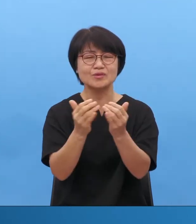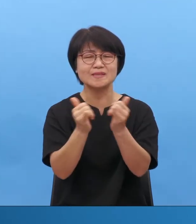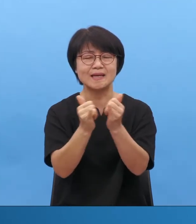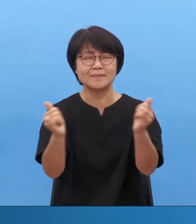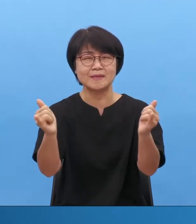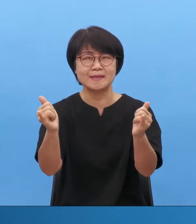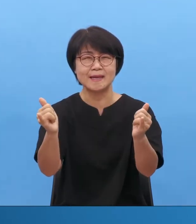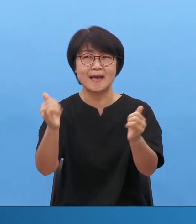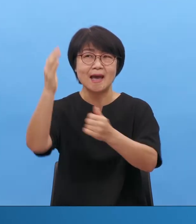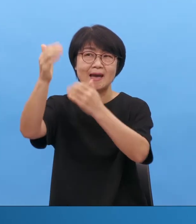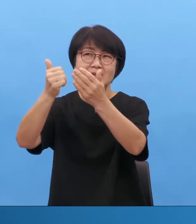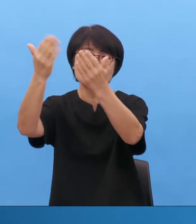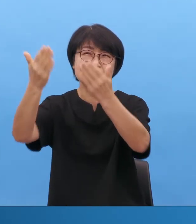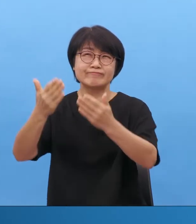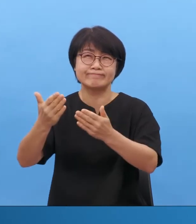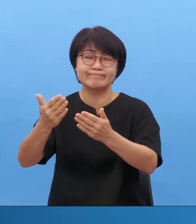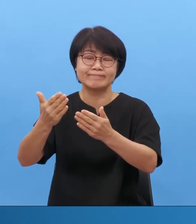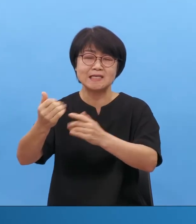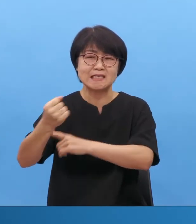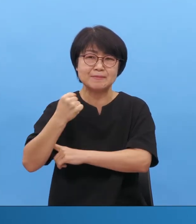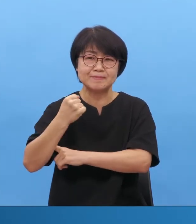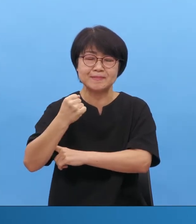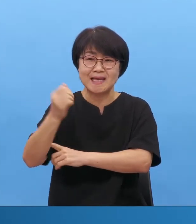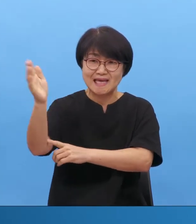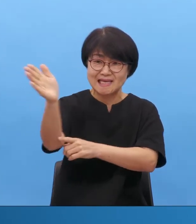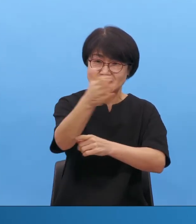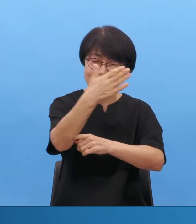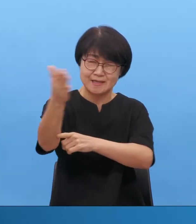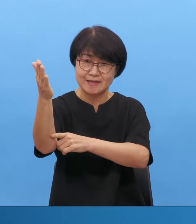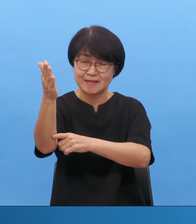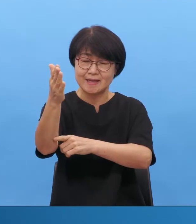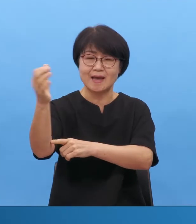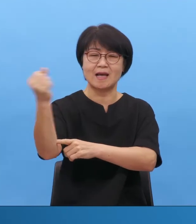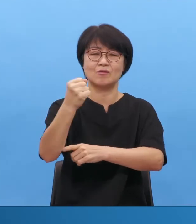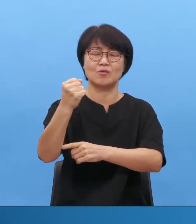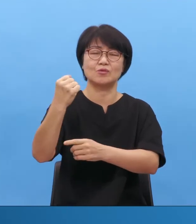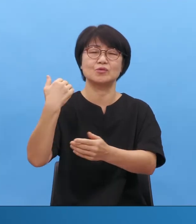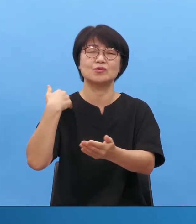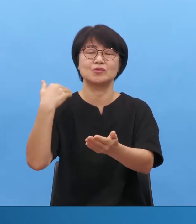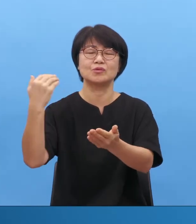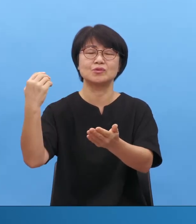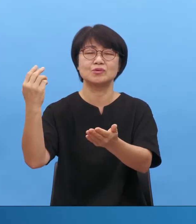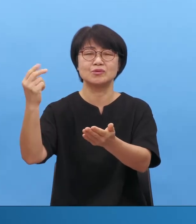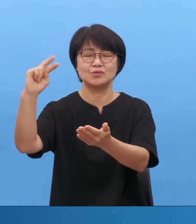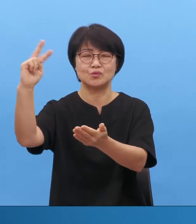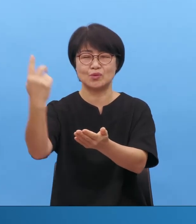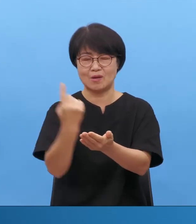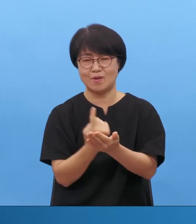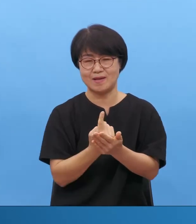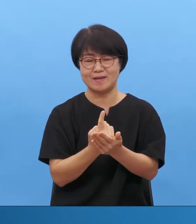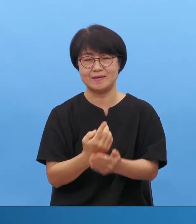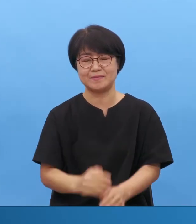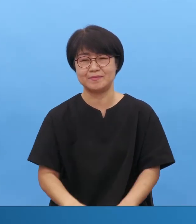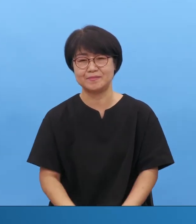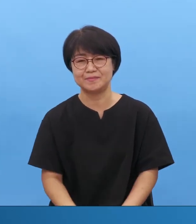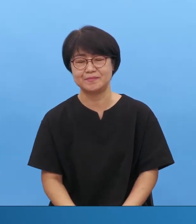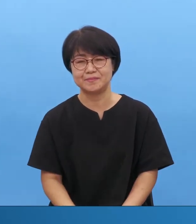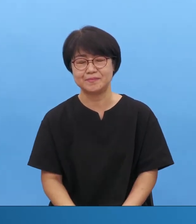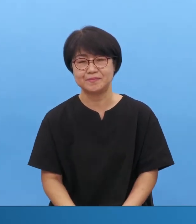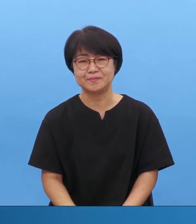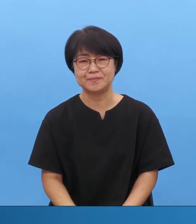nations to raise up a banner. 이게 사명이요, 승리요, 목표입니다. This is the mission, victory, and also